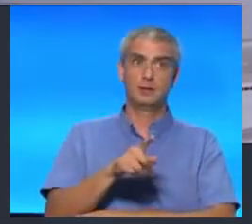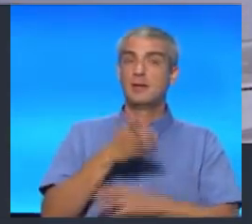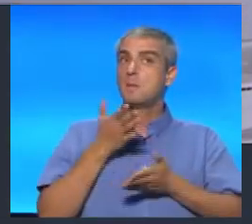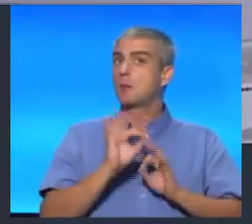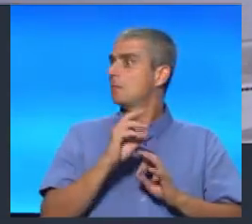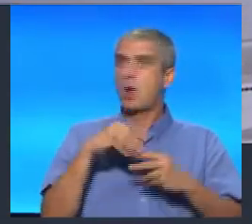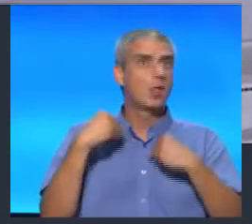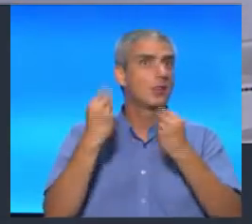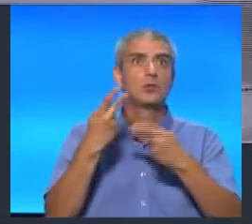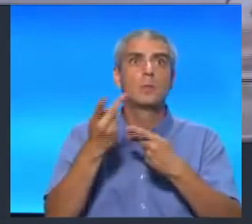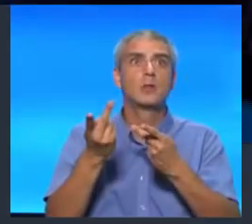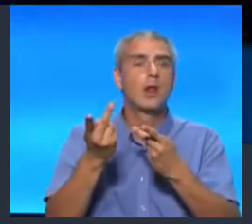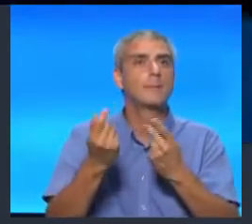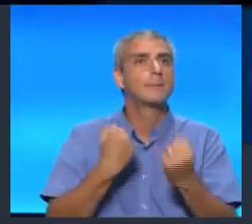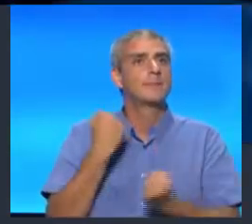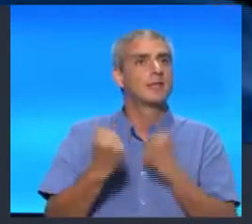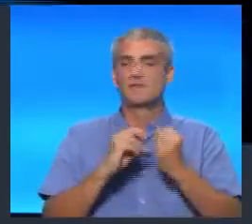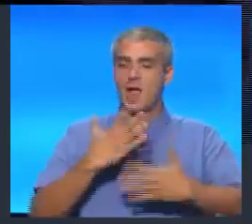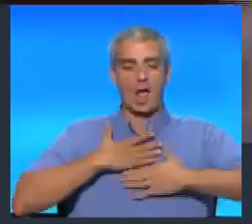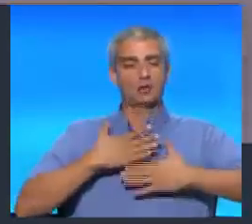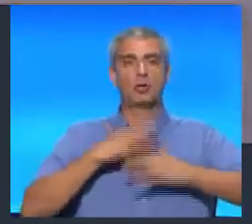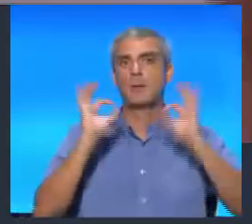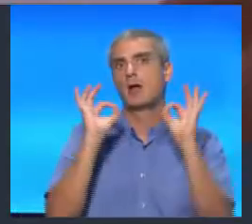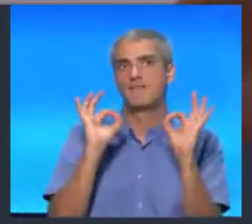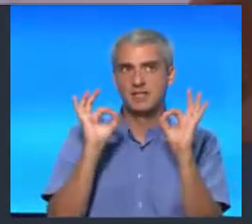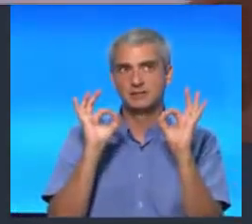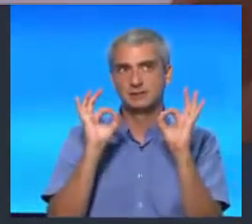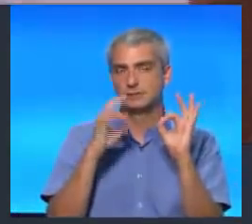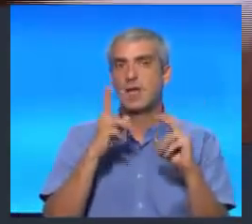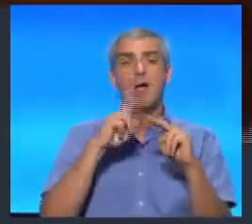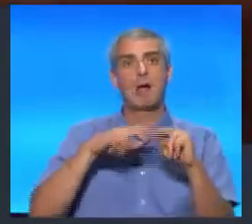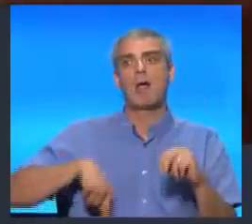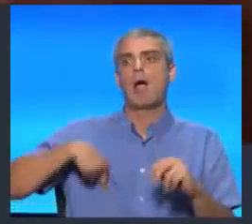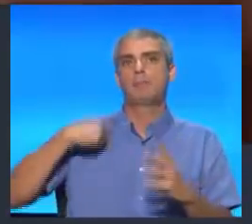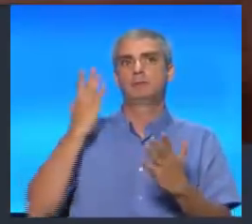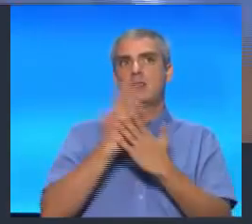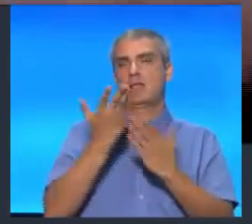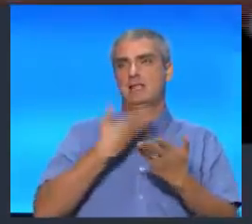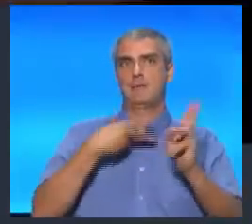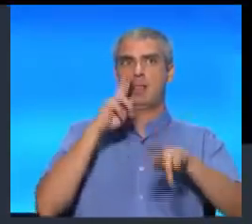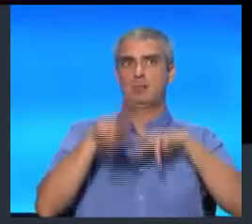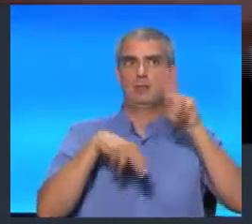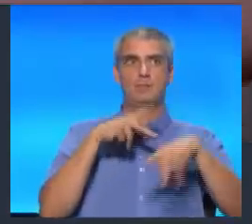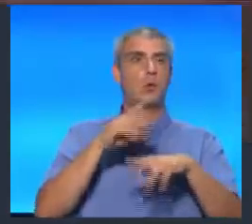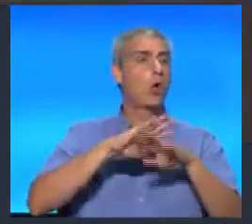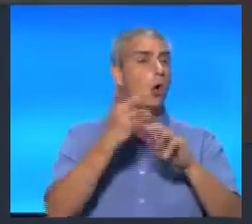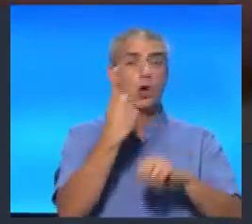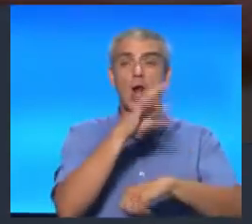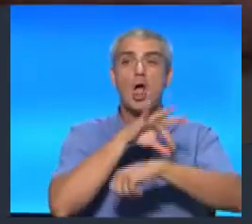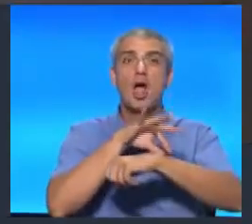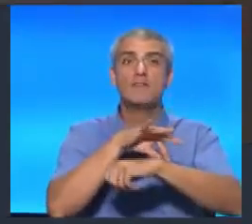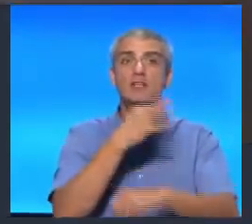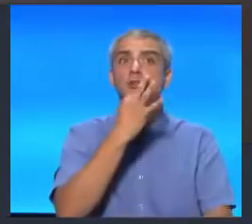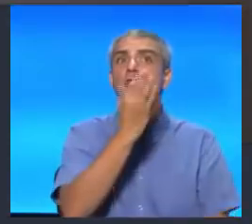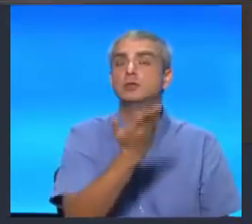נתנו לה בבית החולים אדרנלין ולא הנשימו אותה. עבר זמן רב לטענתם עד שטיפלו בסימפטומים. כל רופא שתשאלי